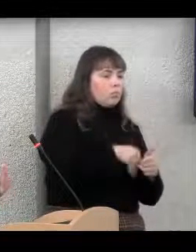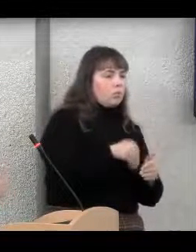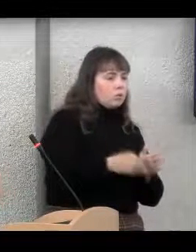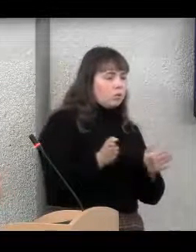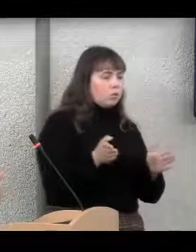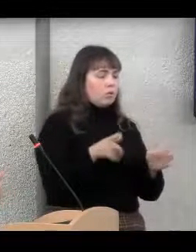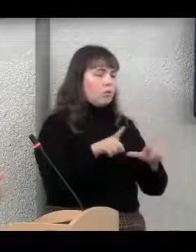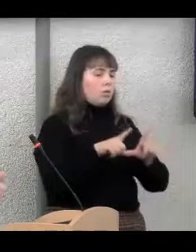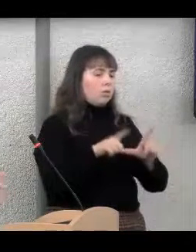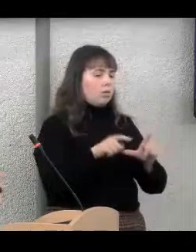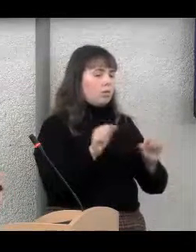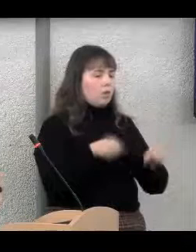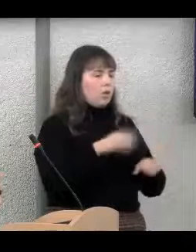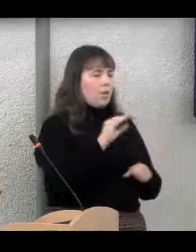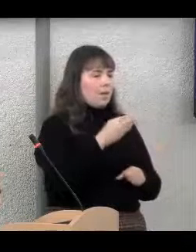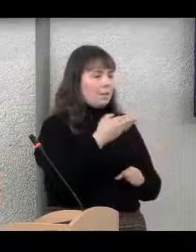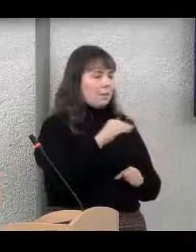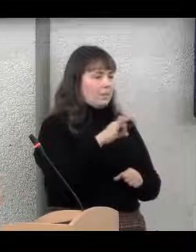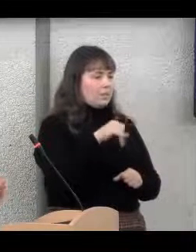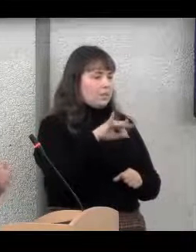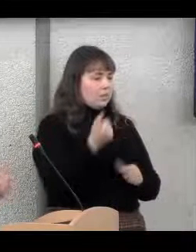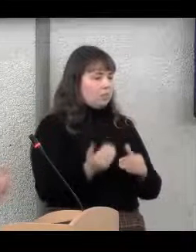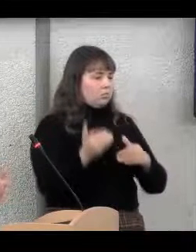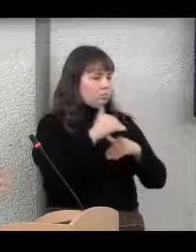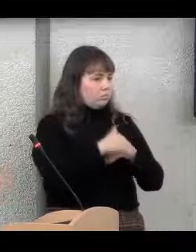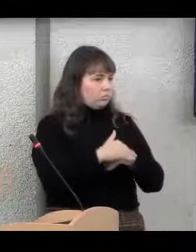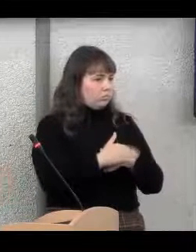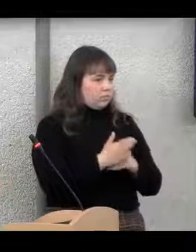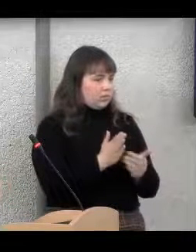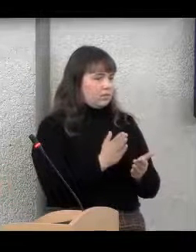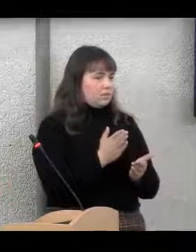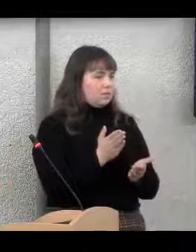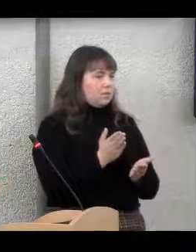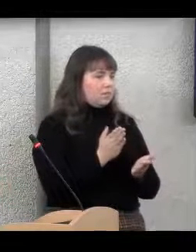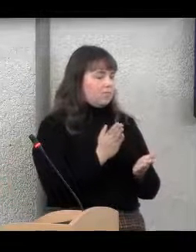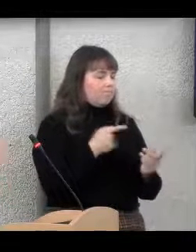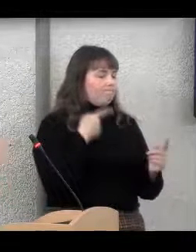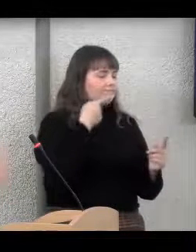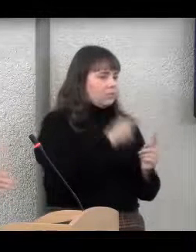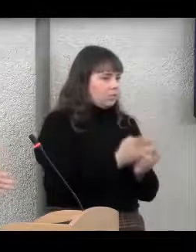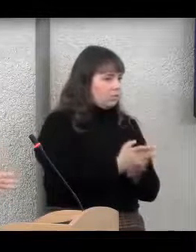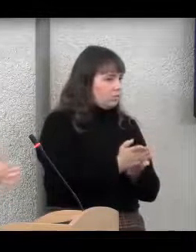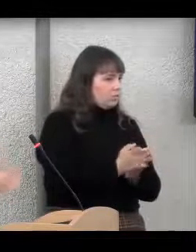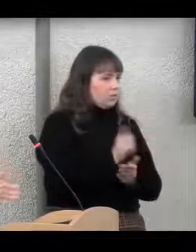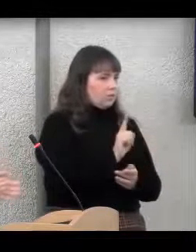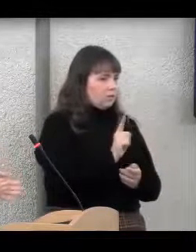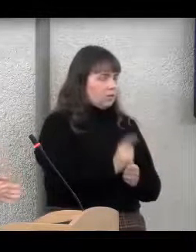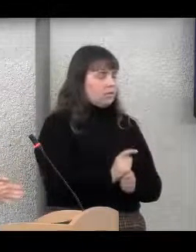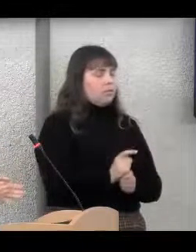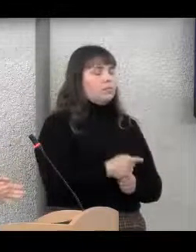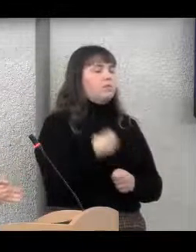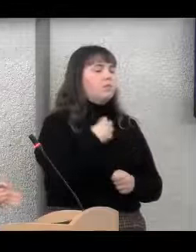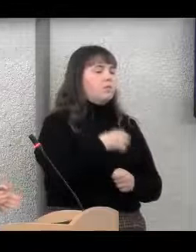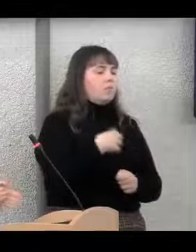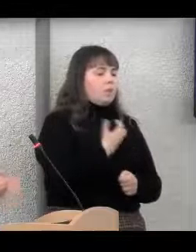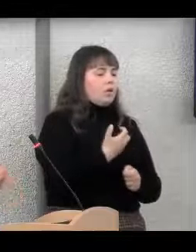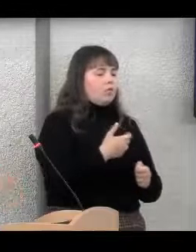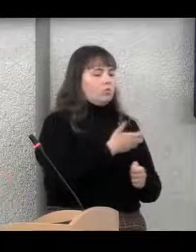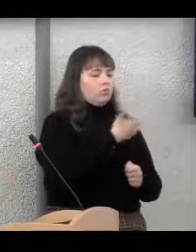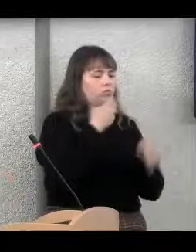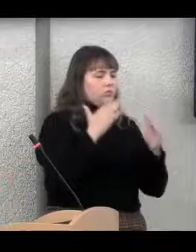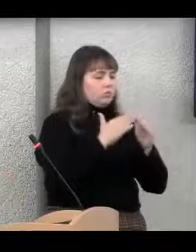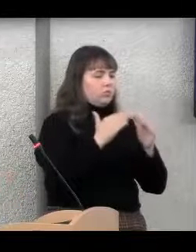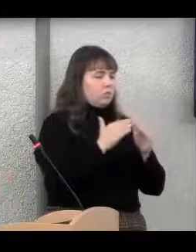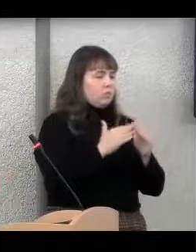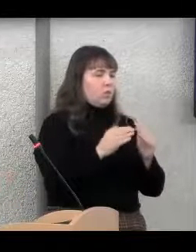emisijų kompensavimo priemonė, tačiau tai neturėtų būti pagrindinis tikslas. Pagrindinis tikslas turėtų būti mažinti šiltnamio efektą sukeliančias emisijas